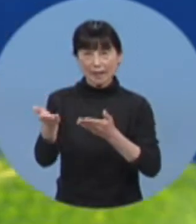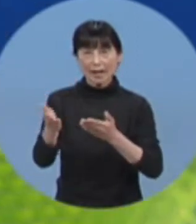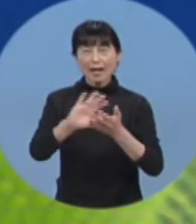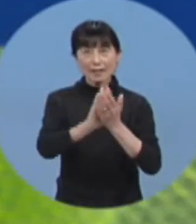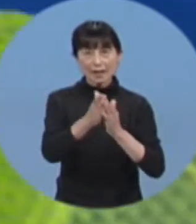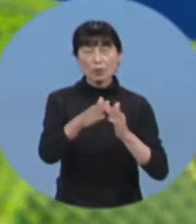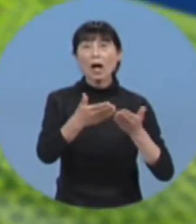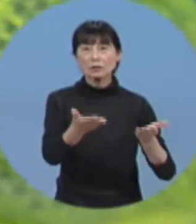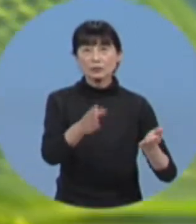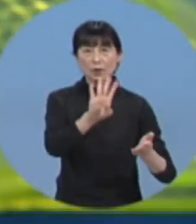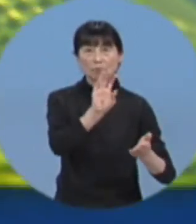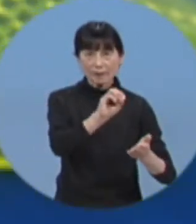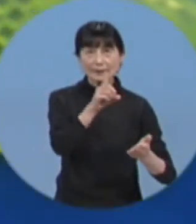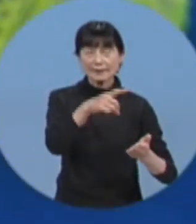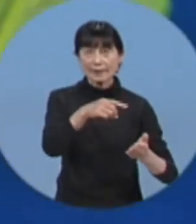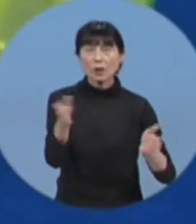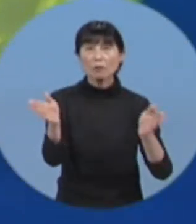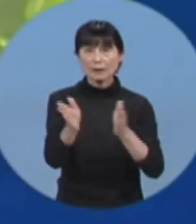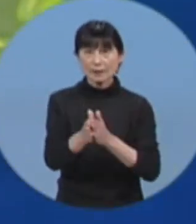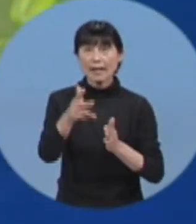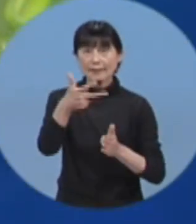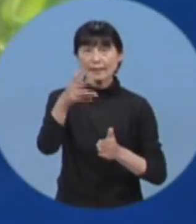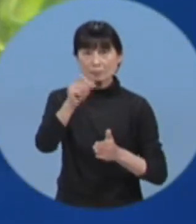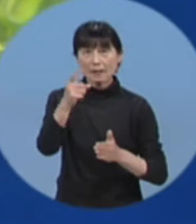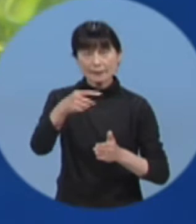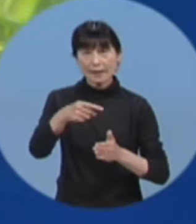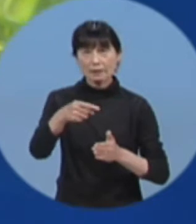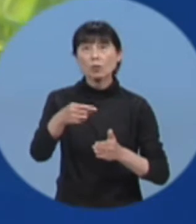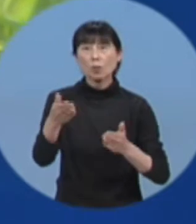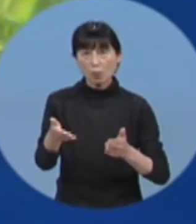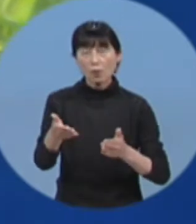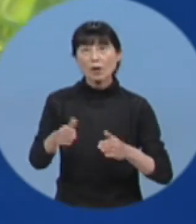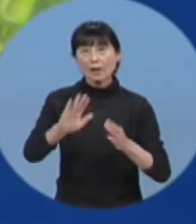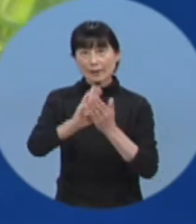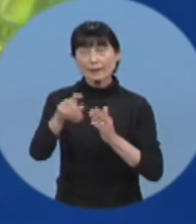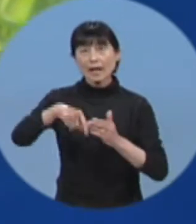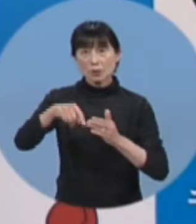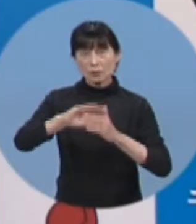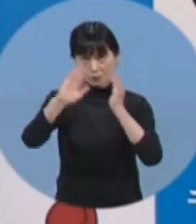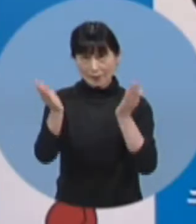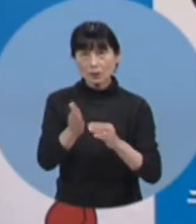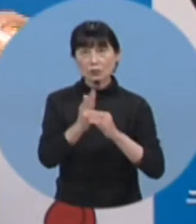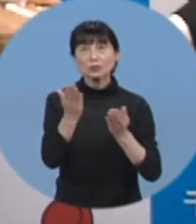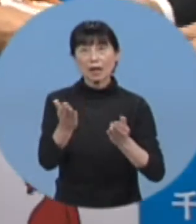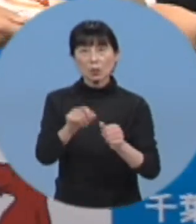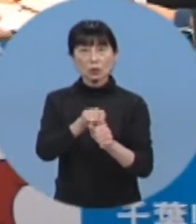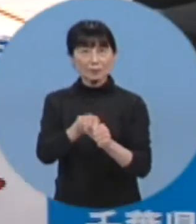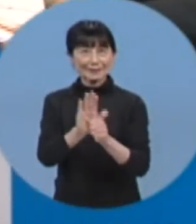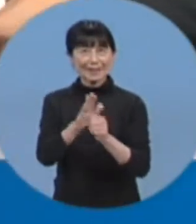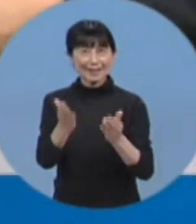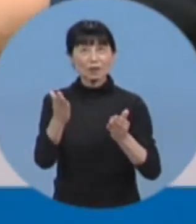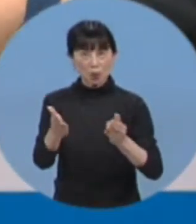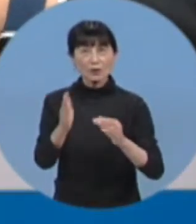県の配布分4万1000個と合わせて7万1000個、県内すべての中学校および特別支援